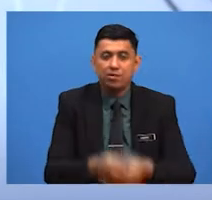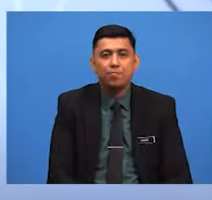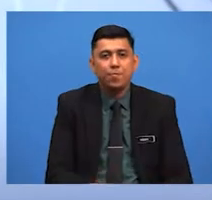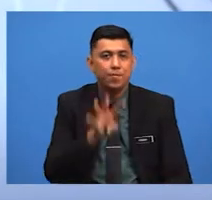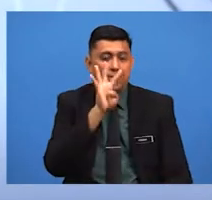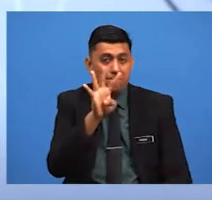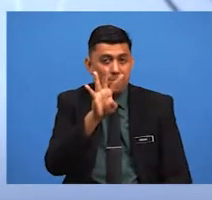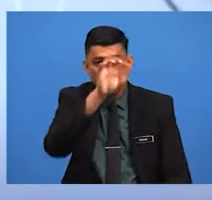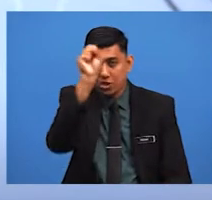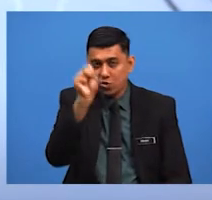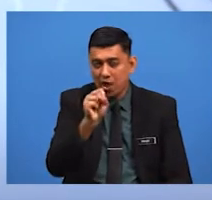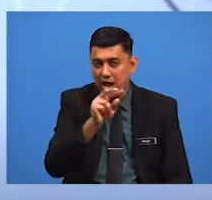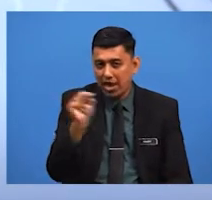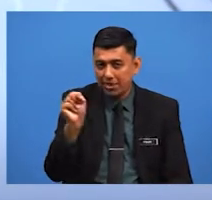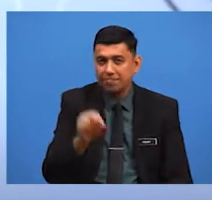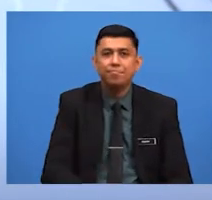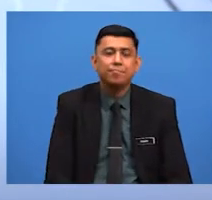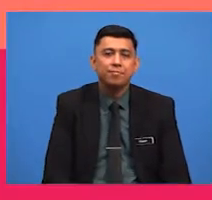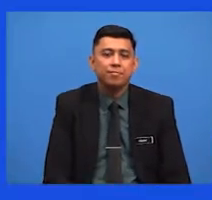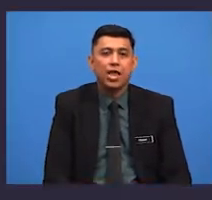akan kemukakan 4 soalan.